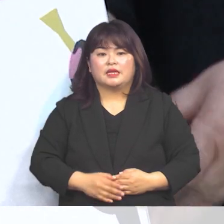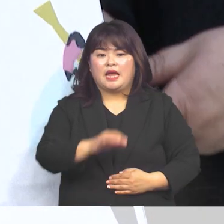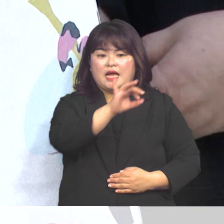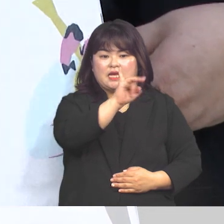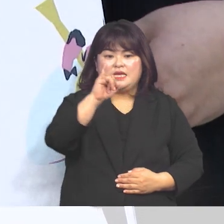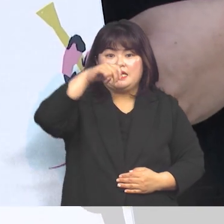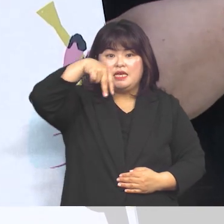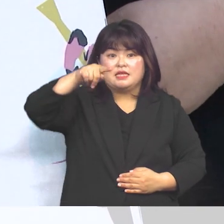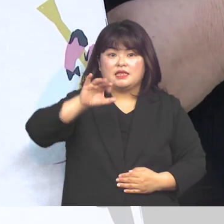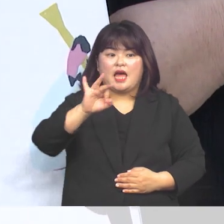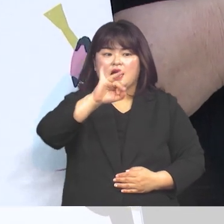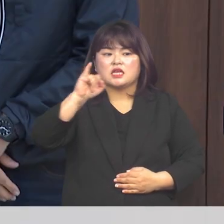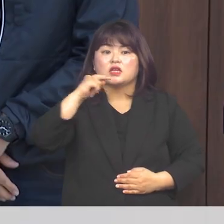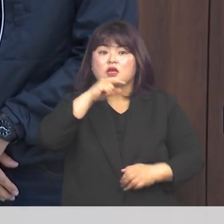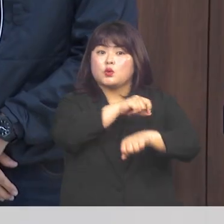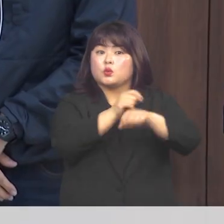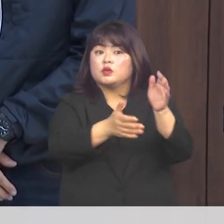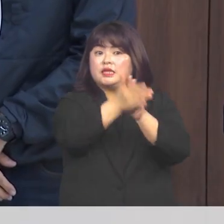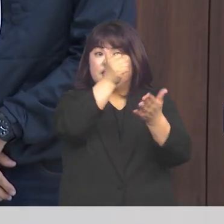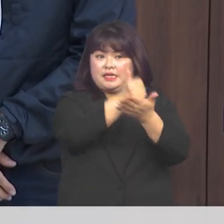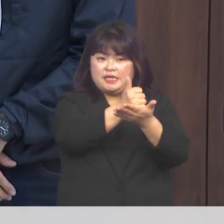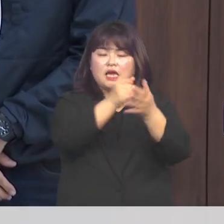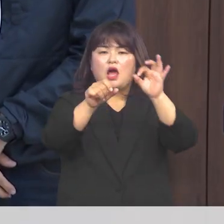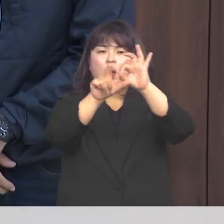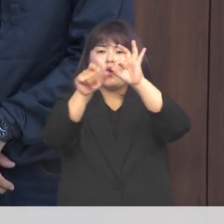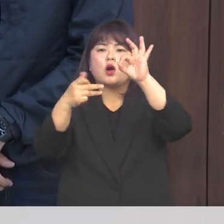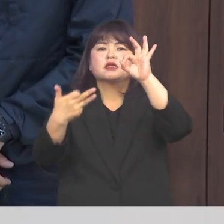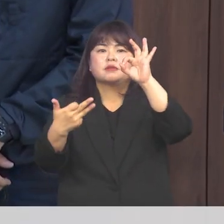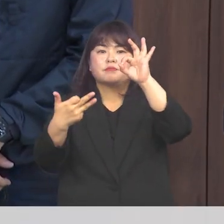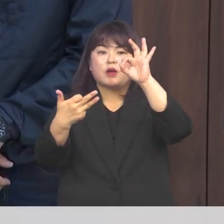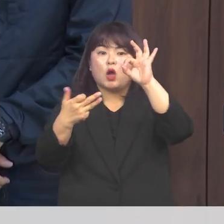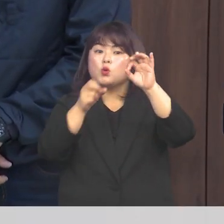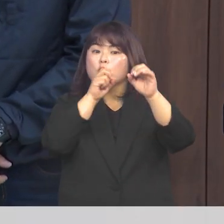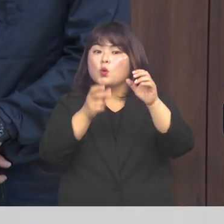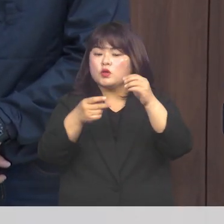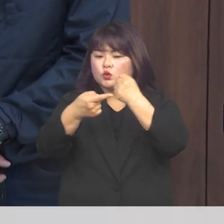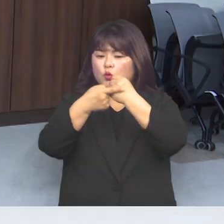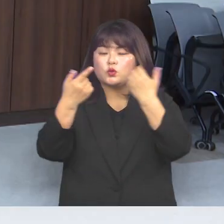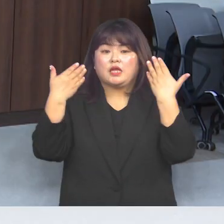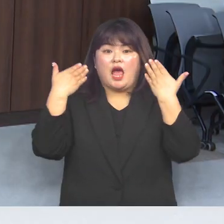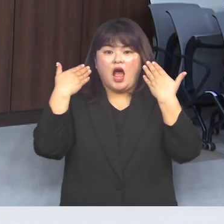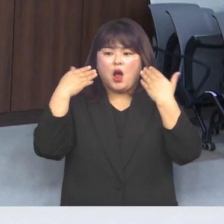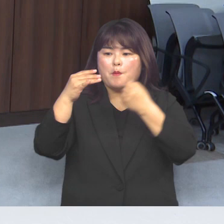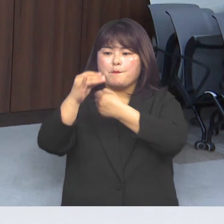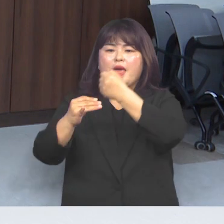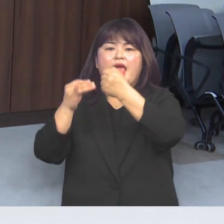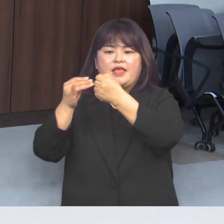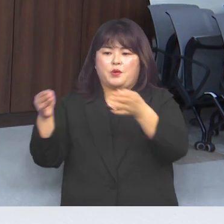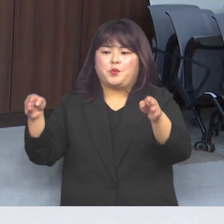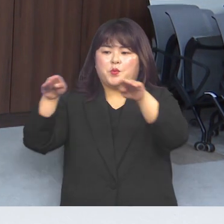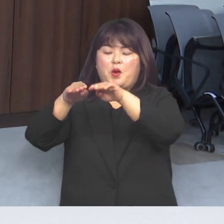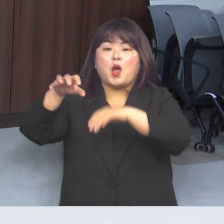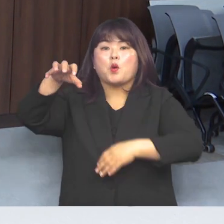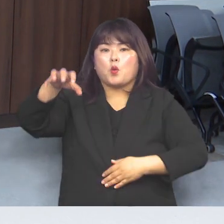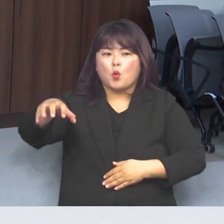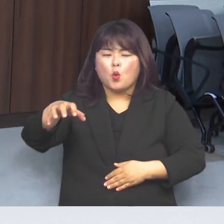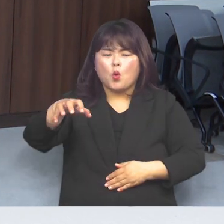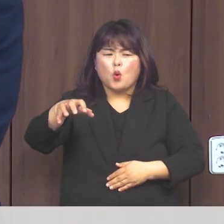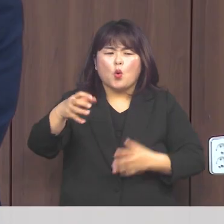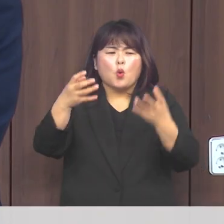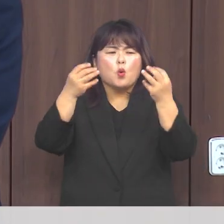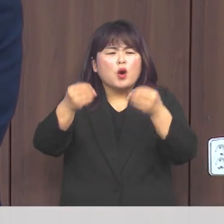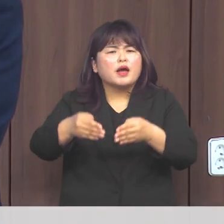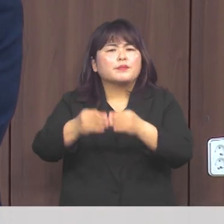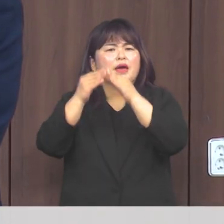이상일 용인특례시장이 18일 용인초등학교 100년관에서 개교 100주년 이상 역사를 가진 초등학교 5곳의